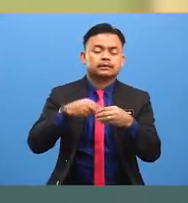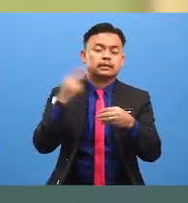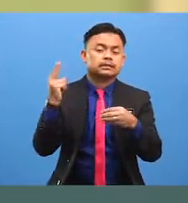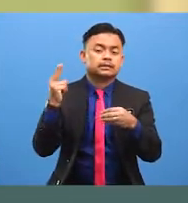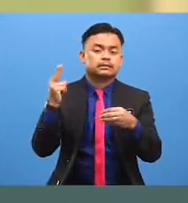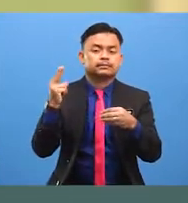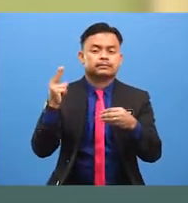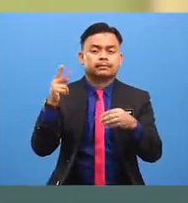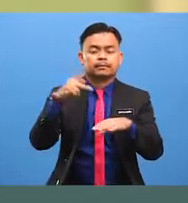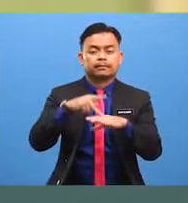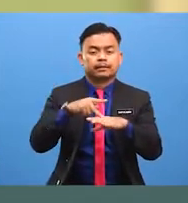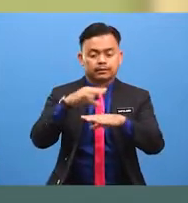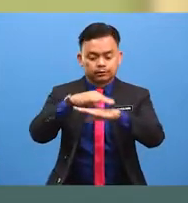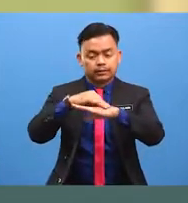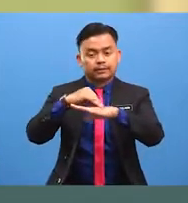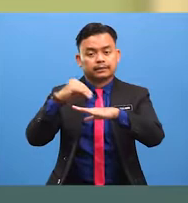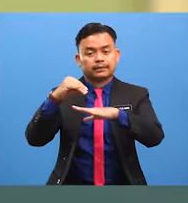kamu?